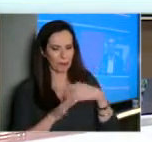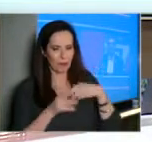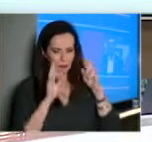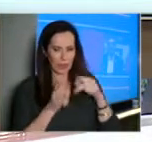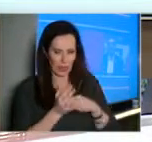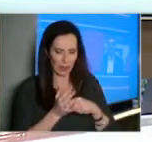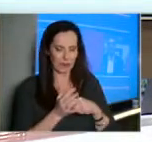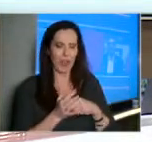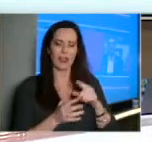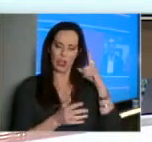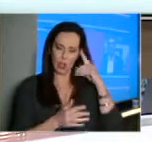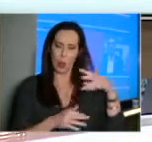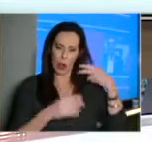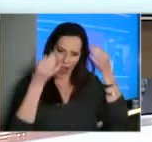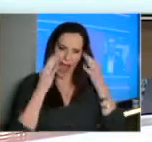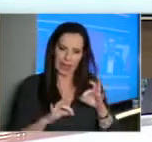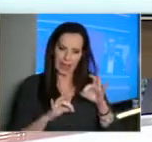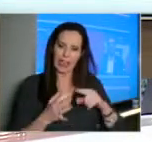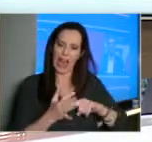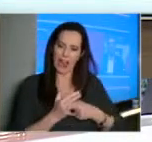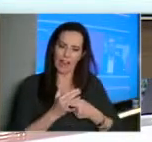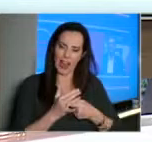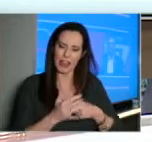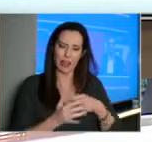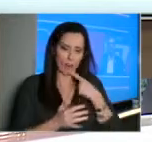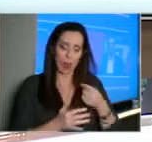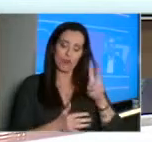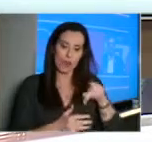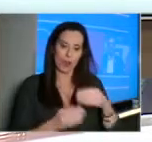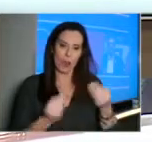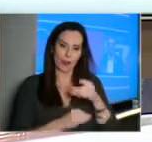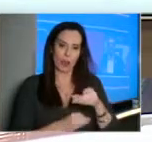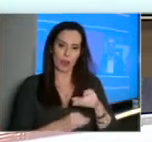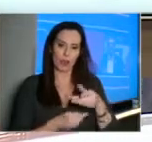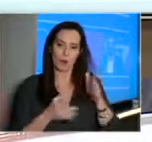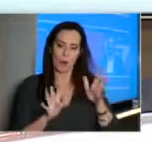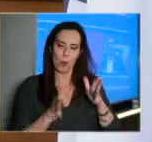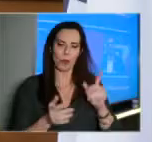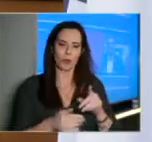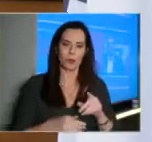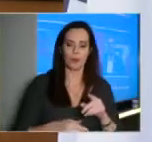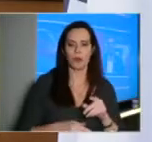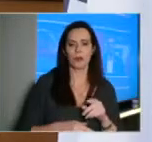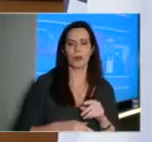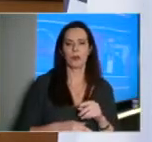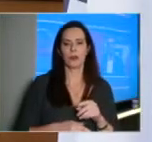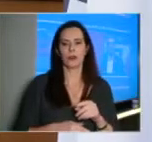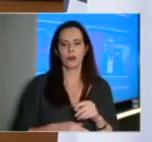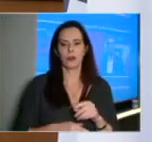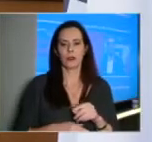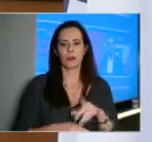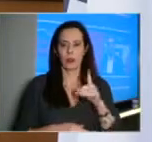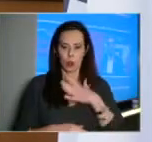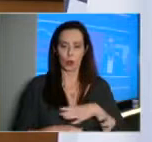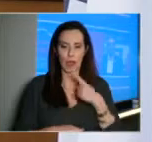הקברניטי המדינה ידעו להעריך את הכוונה ואת האמירה שאומרת מאחורי הדברים שלך. אבל חשוב לי לומר, בפעם הראשונה, כן, אבל